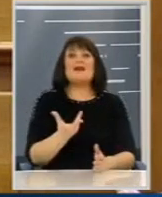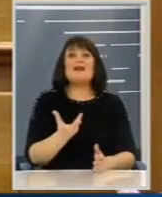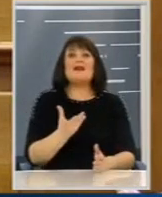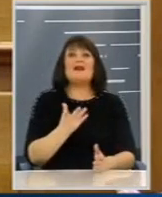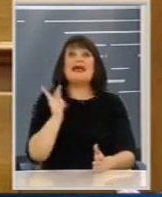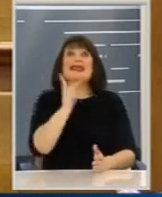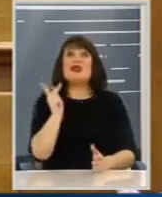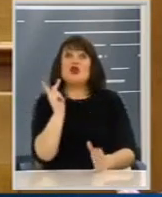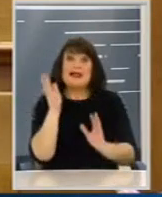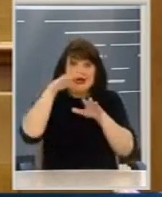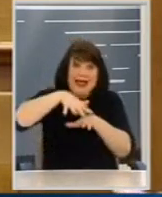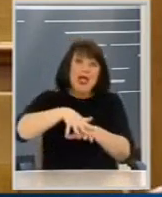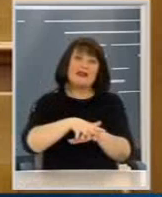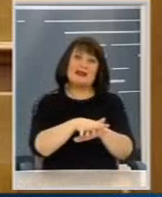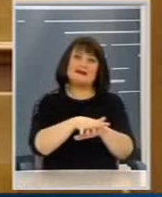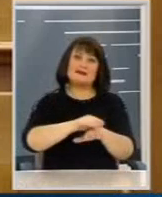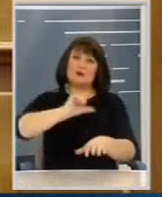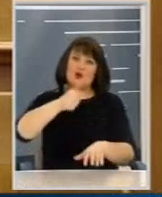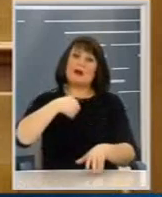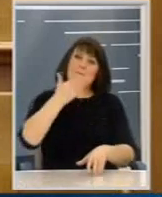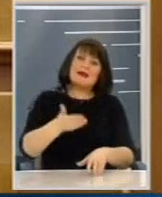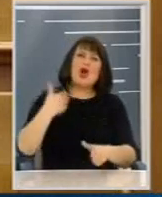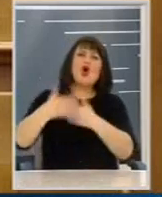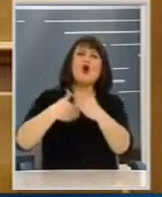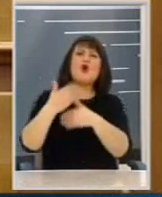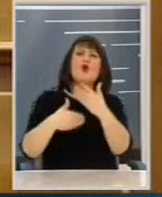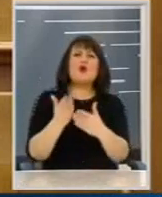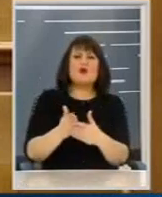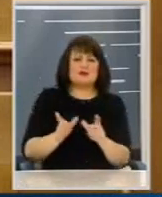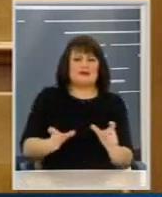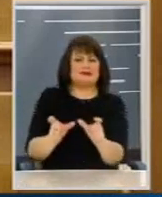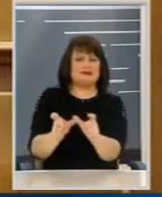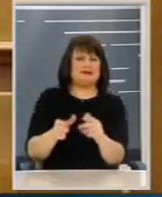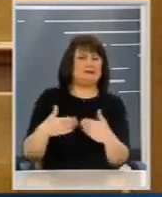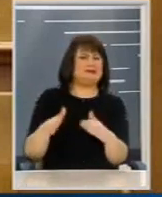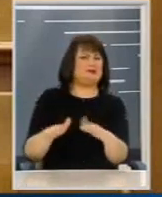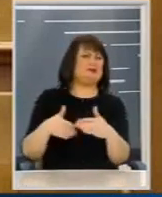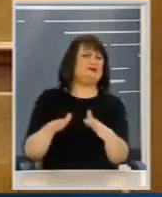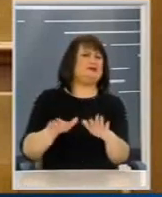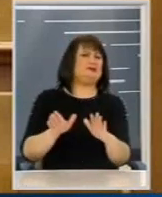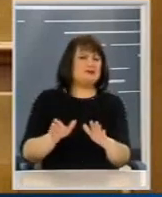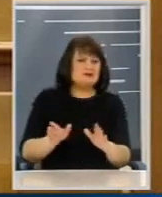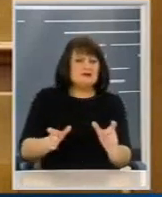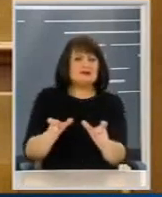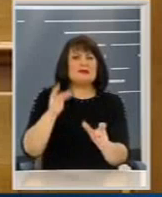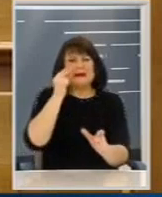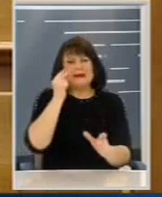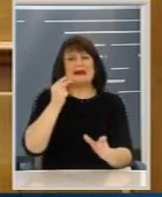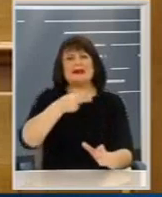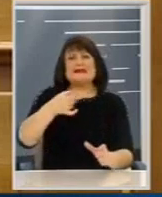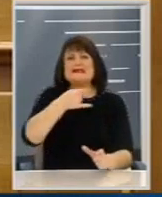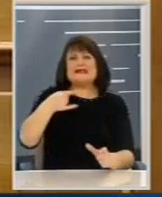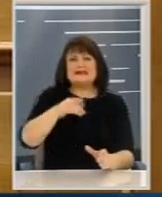κοινωνικά. Ένας κόσμος που για δεκαετίες εξωθείται στο περιθώριο και δεν έχει καμία